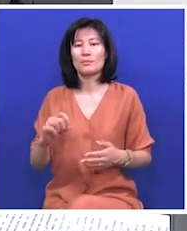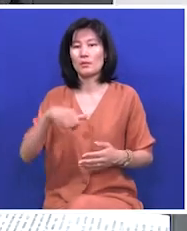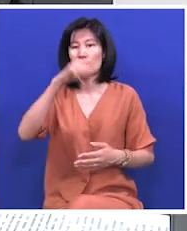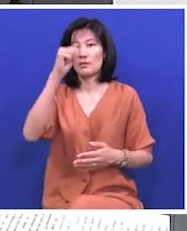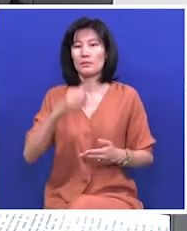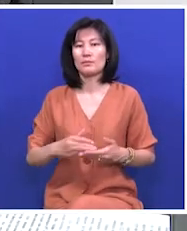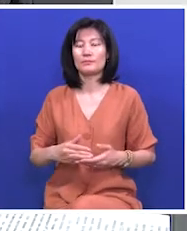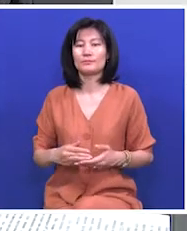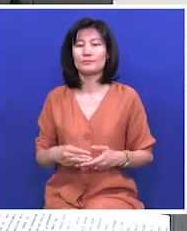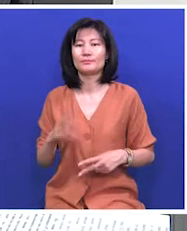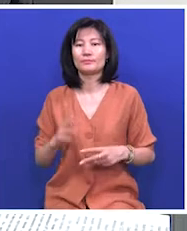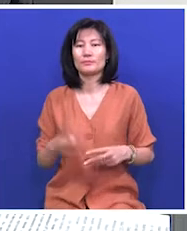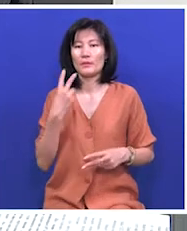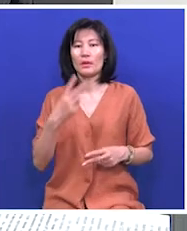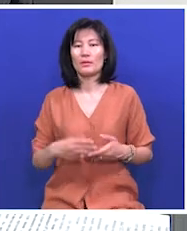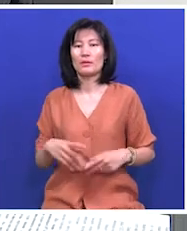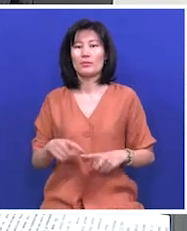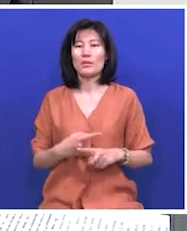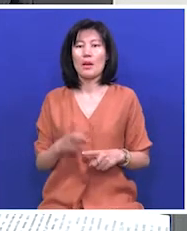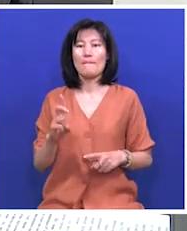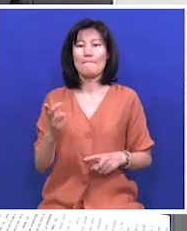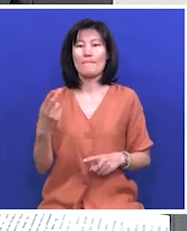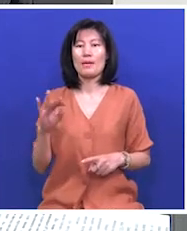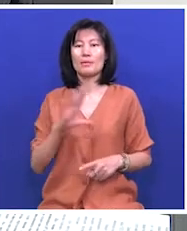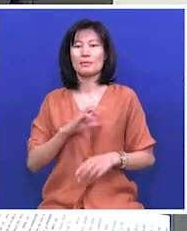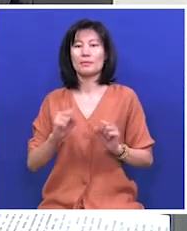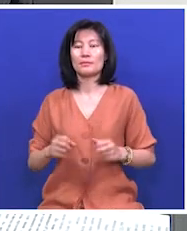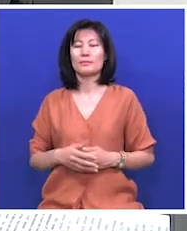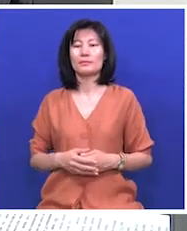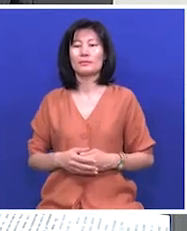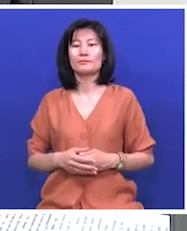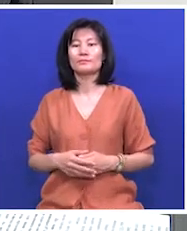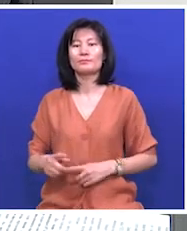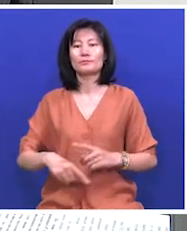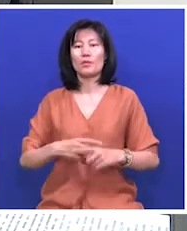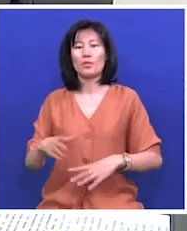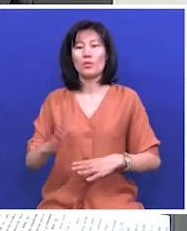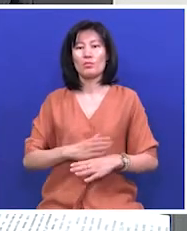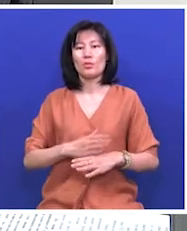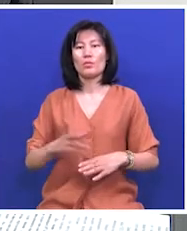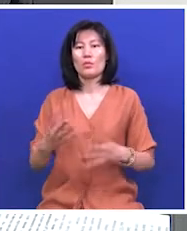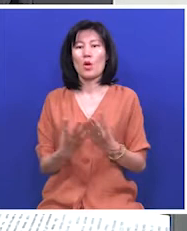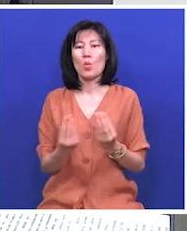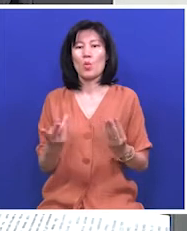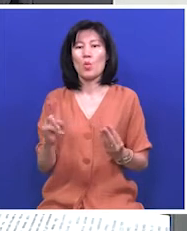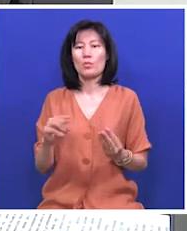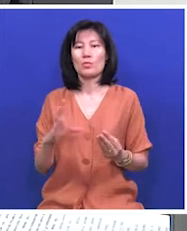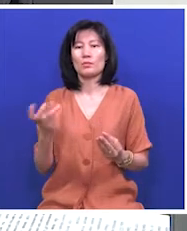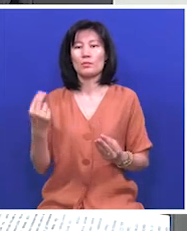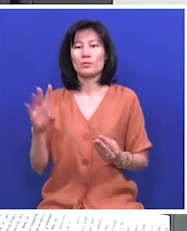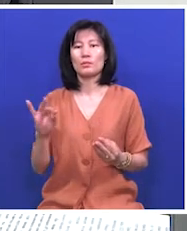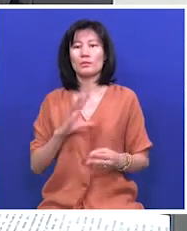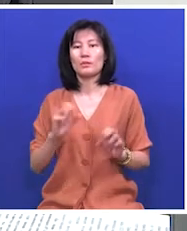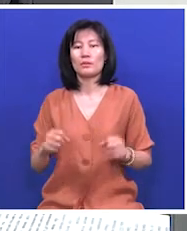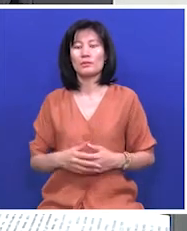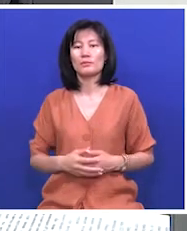осы мамырдың аяғына қарай мынау бақша дақылдары, одан бөлек мынау көкөніс дақылдары